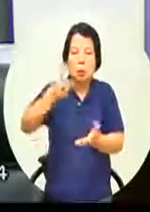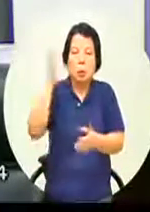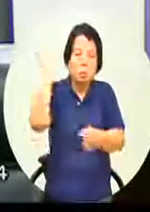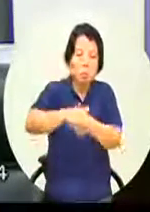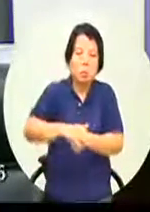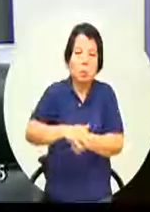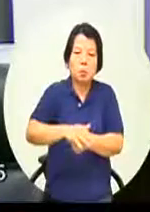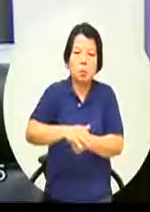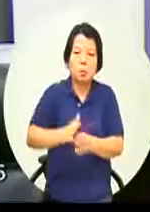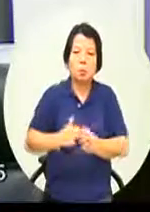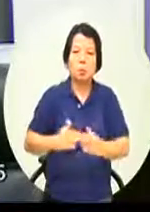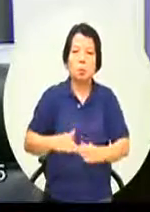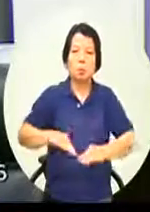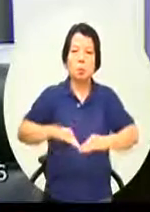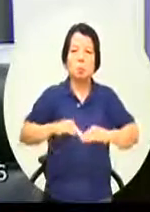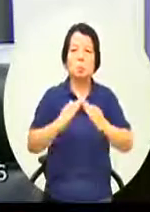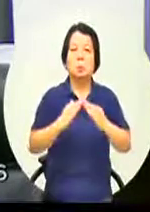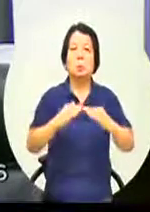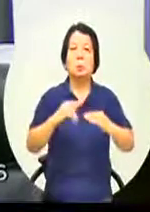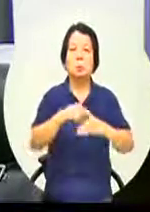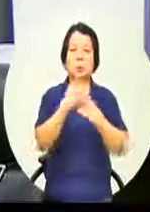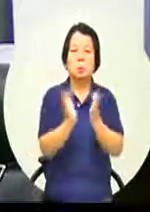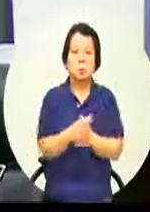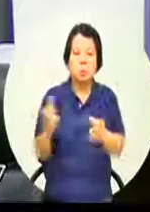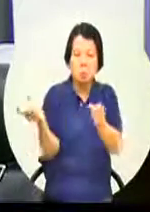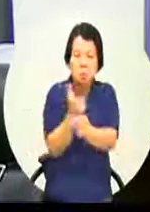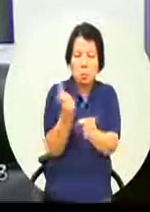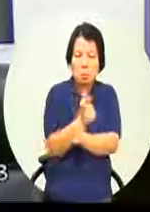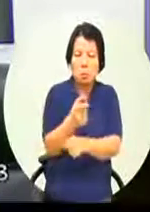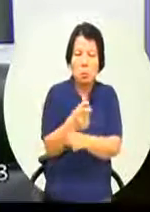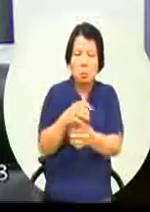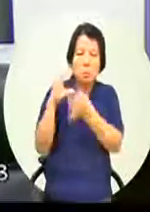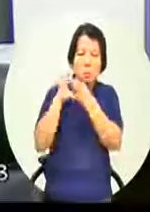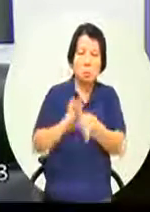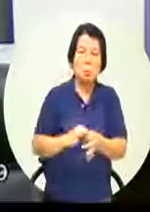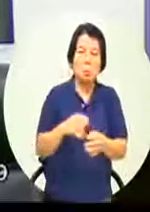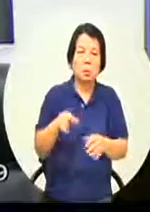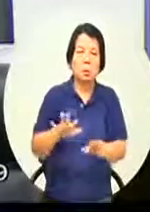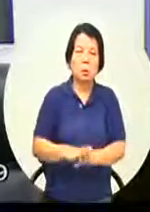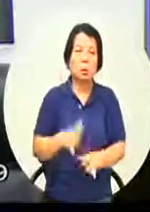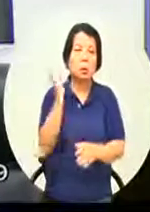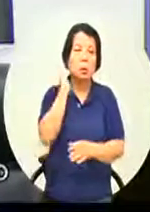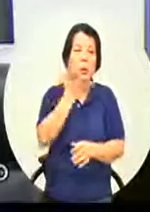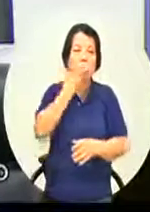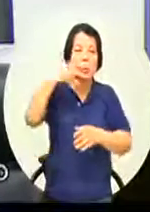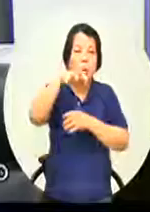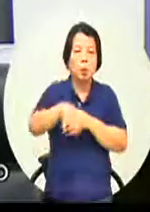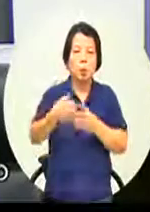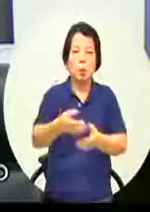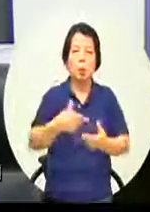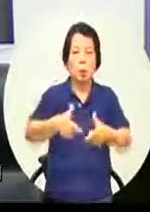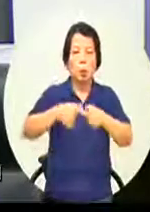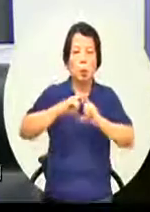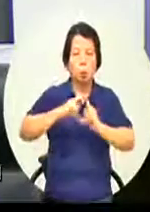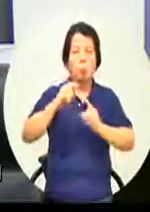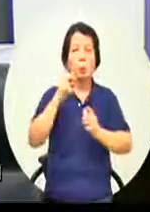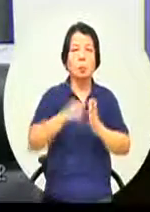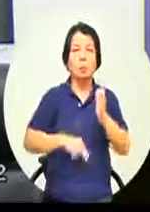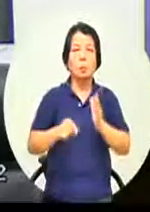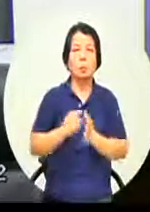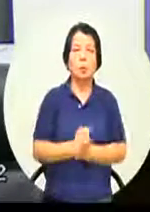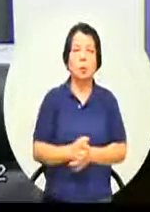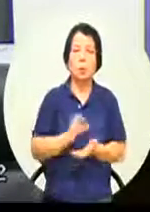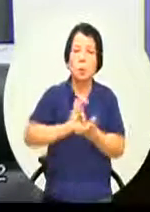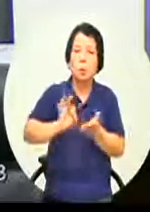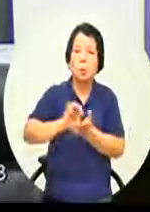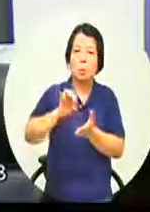哦，那因为这一次的连续的风灾，那我们水利局有跟本席这边回应说，哦，会去用我